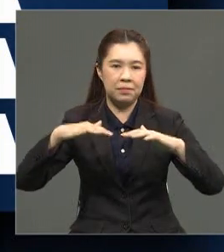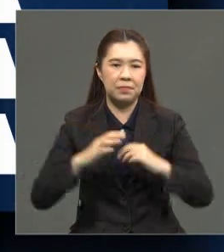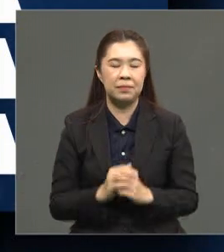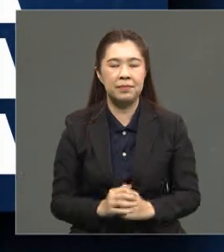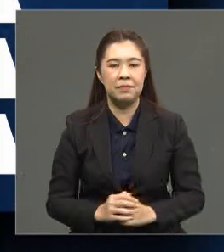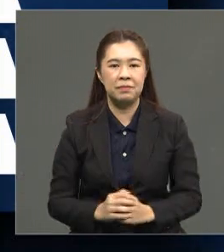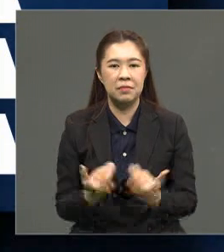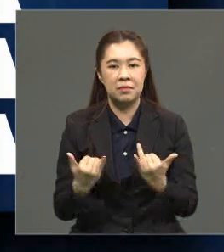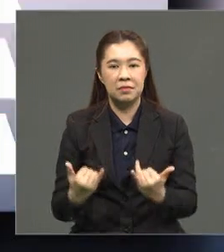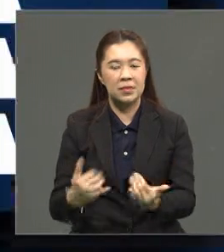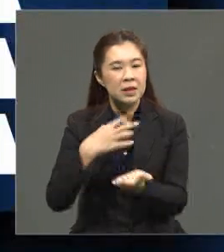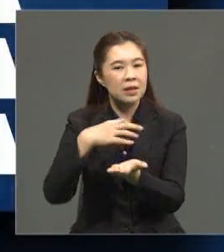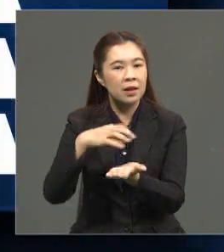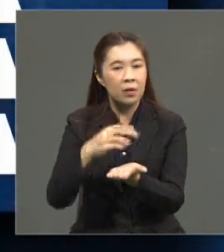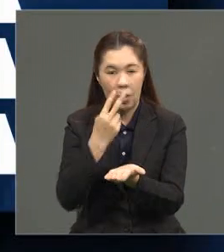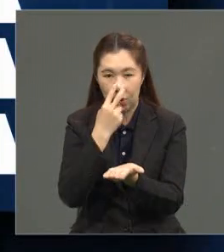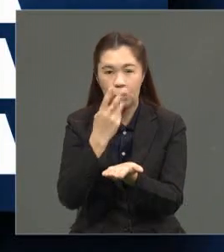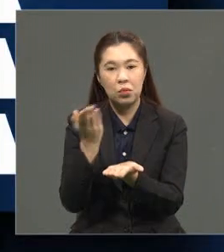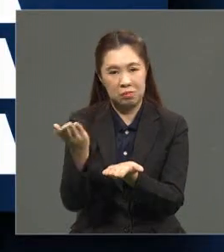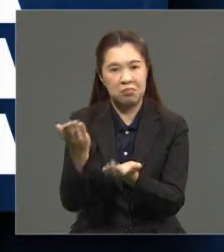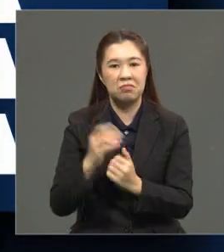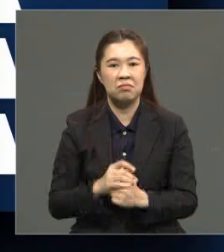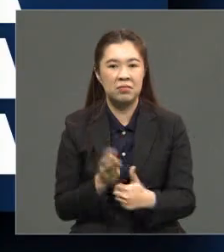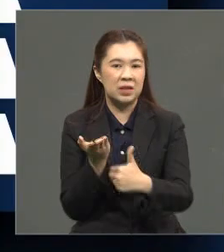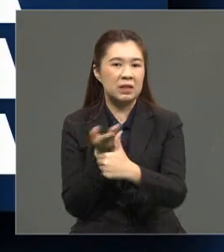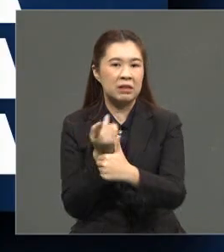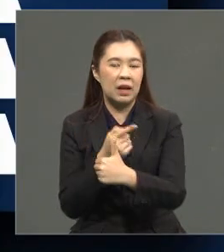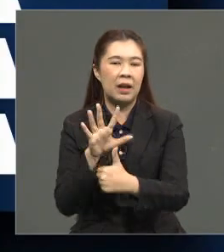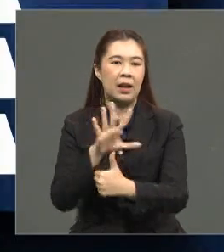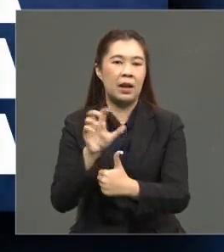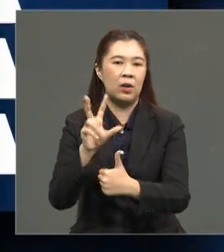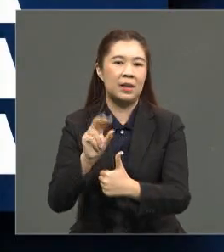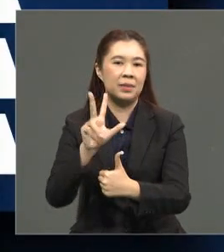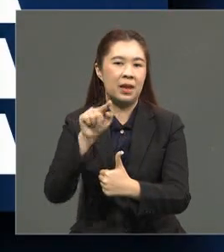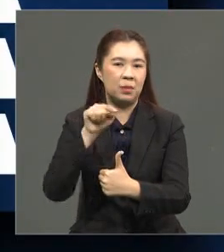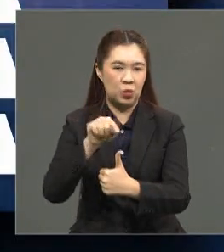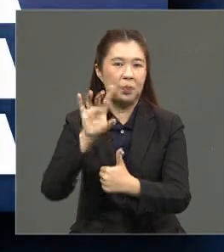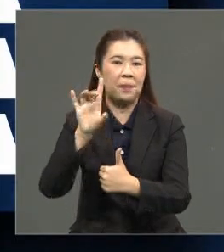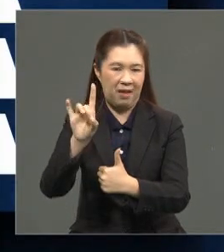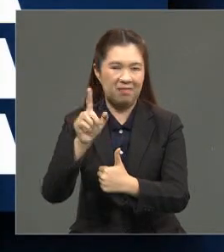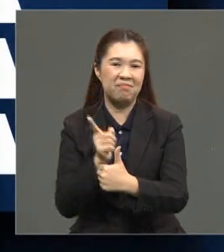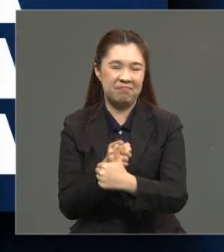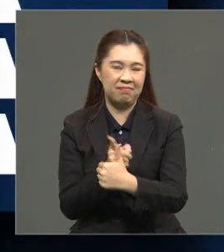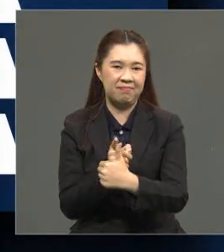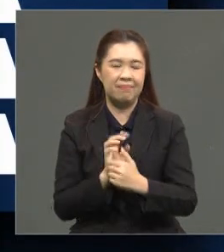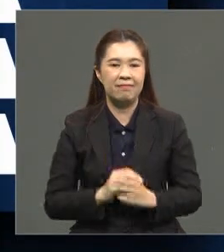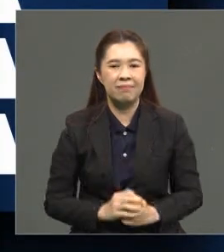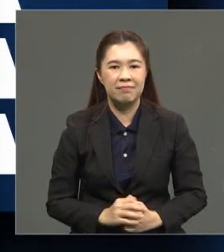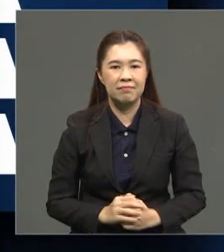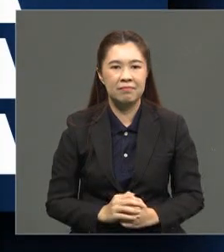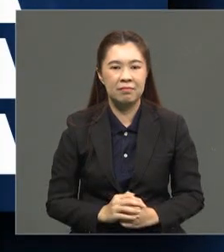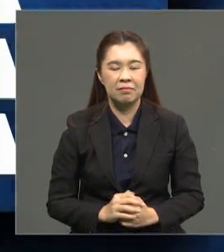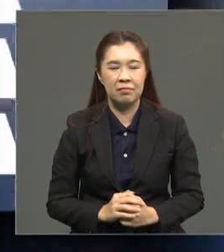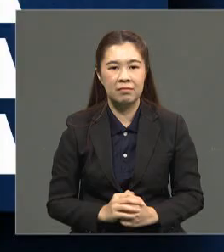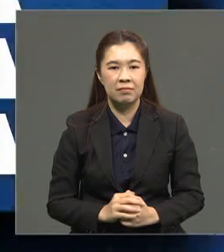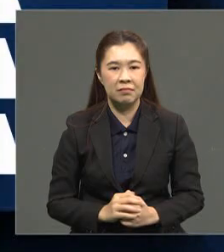อย่างที่รายงานกันไปคุณผู้ชมดูอันดับแรกเลยค่ะนราธิวา5338มลมด้วยกันอันนี้คือต้อง